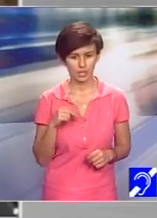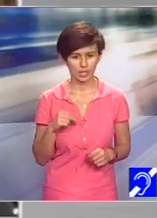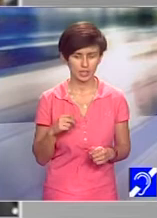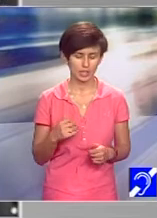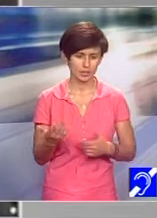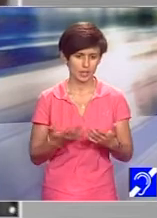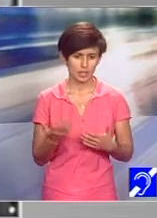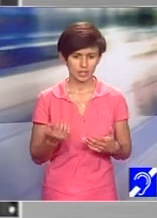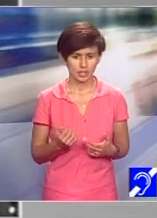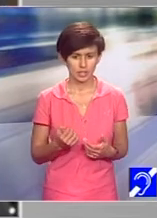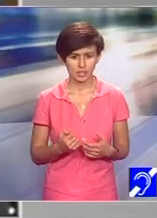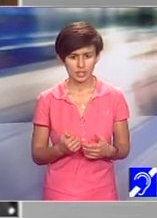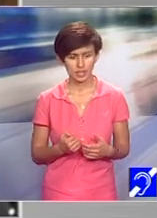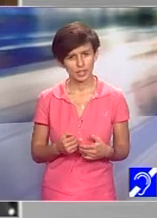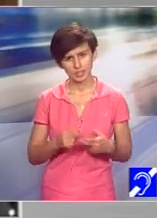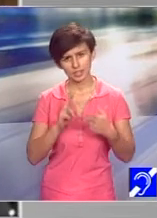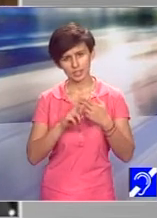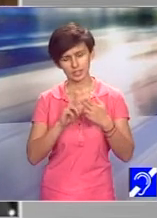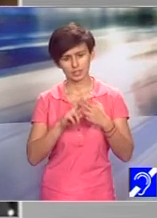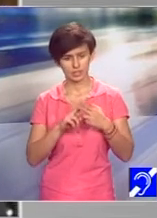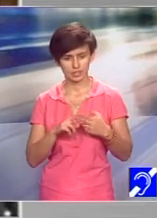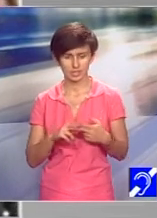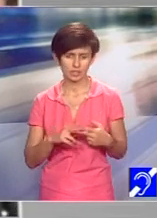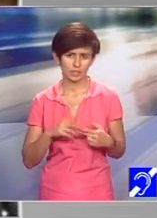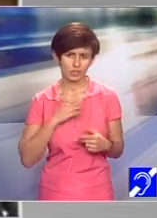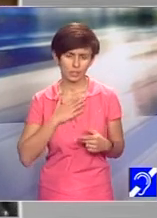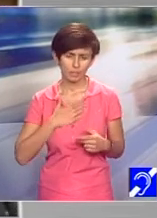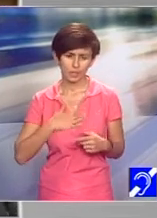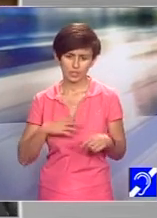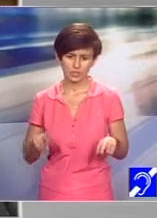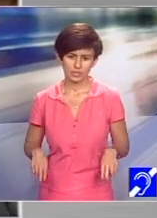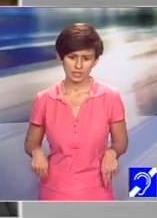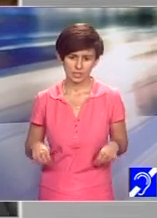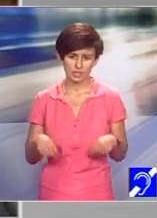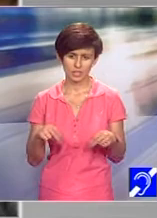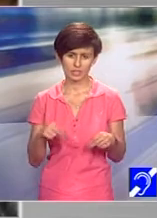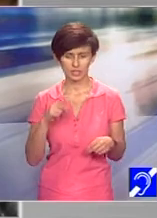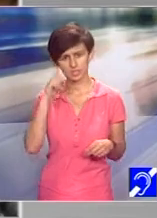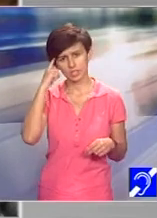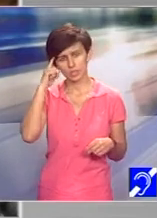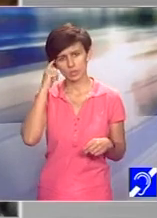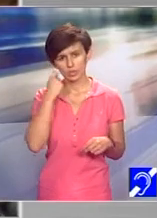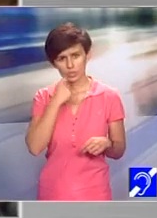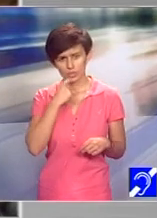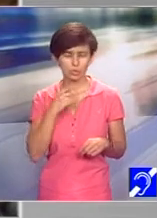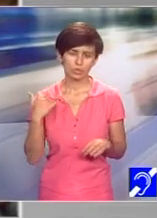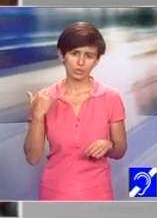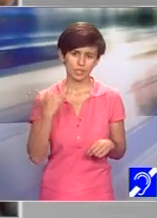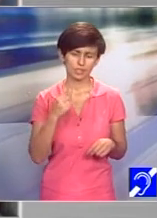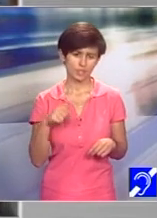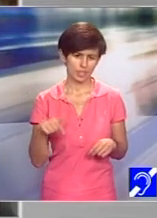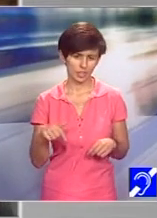care ne întâlnesc cu intențiile lor de investiții știu de Cluj, vin la Cluj. De